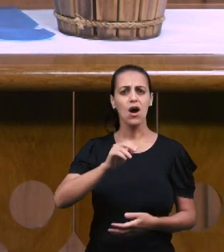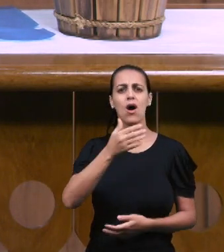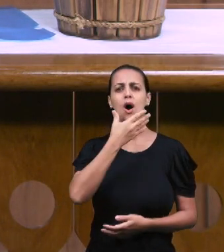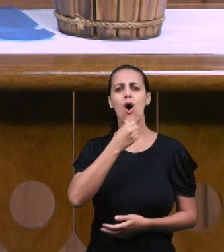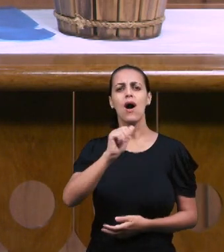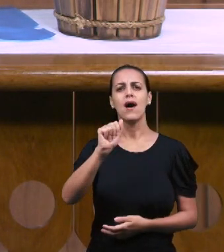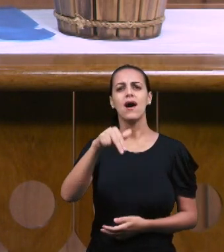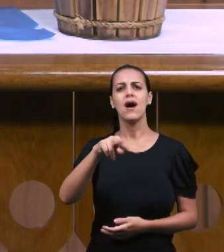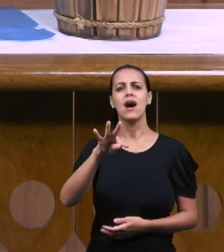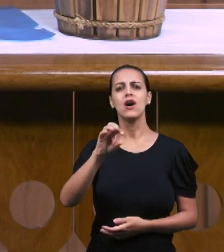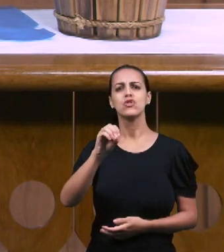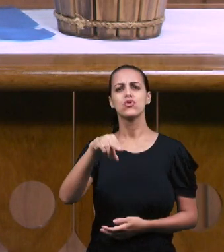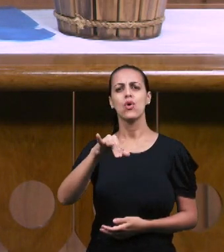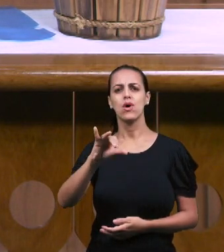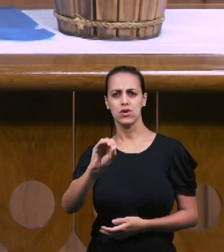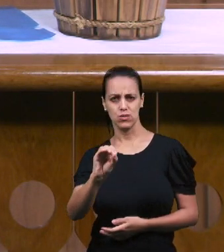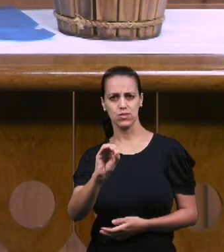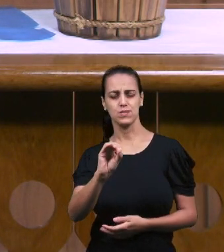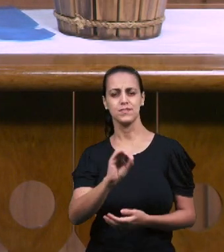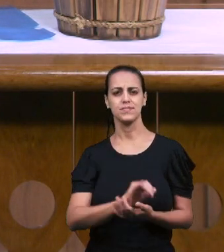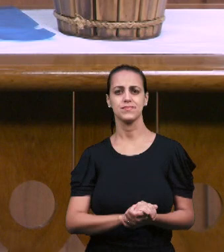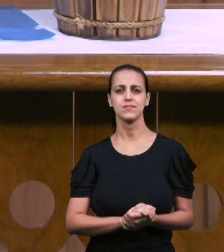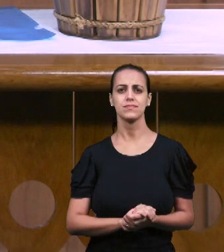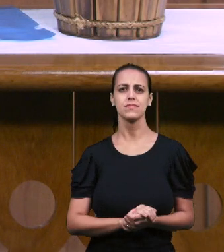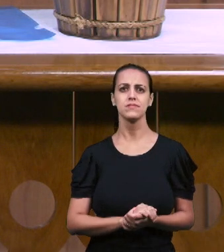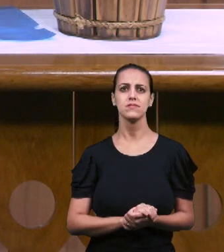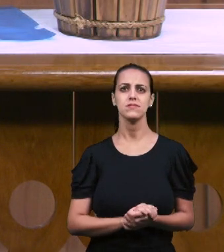Antonio Donizete,